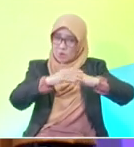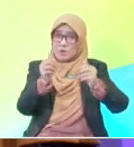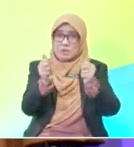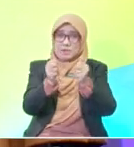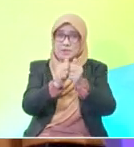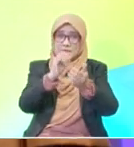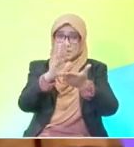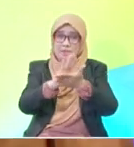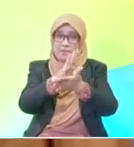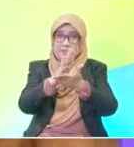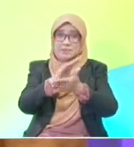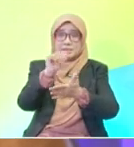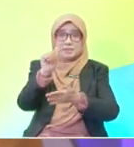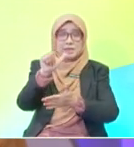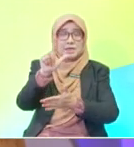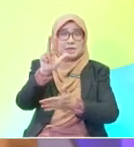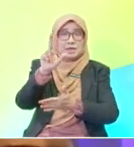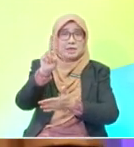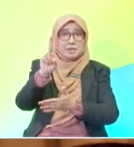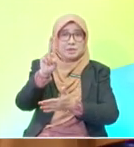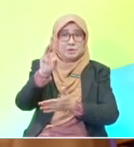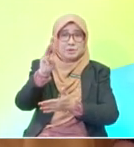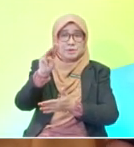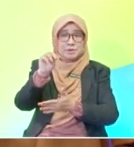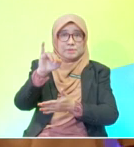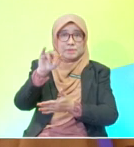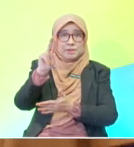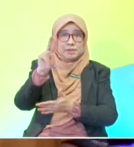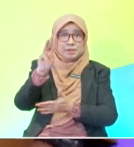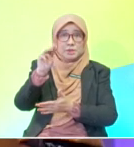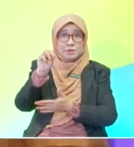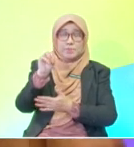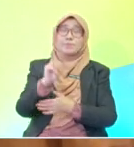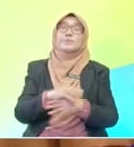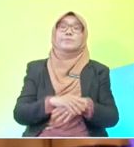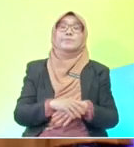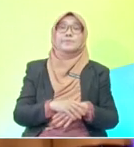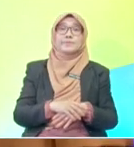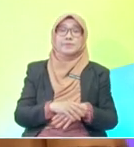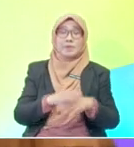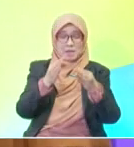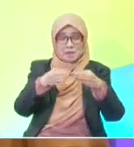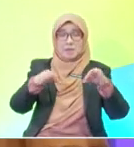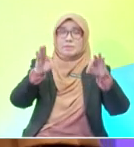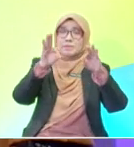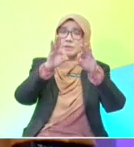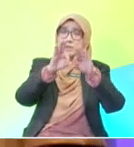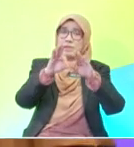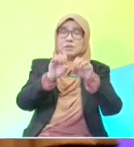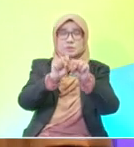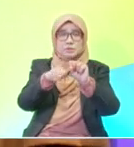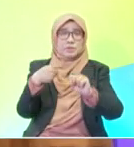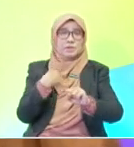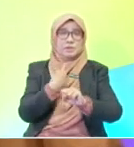sebenar. Jadi proses lakaran ni Abang Fizi dan murid di rumah, proses lakaran ini penting supaya kita dapat gambaran